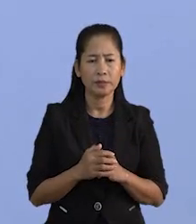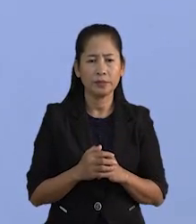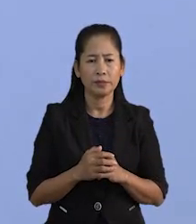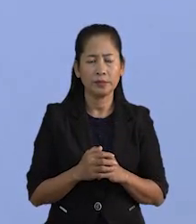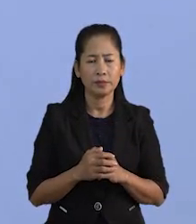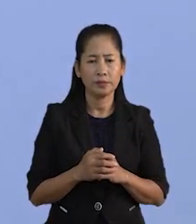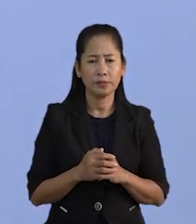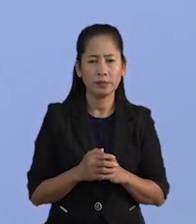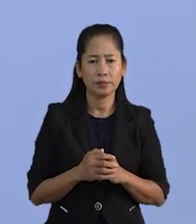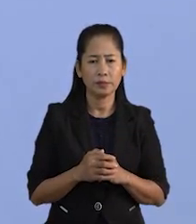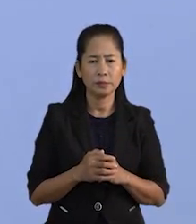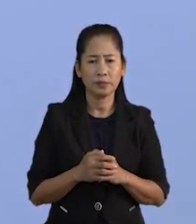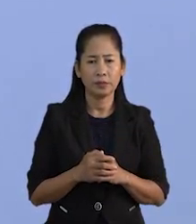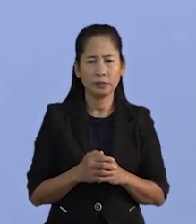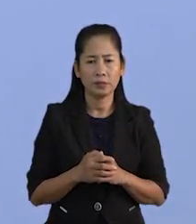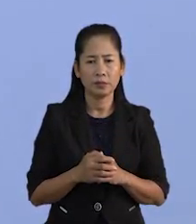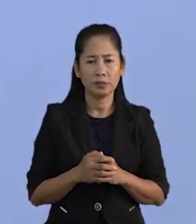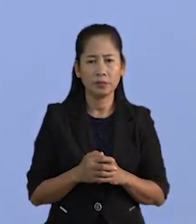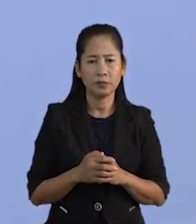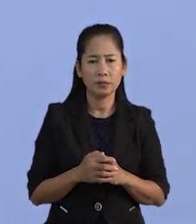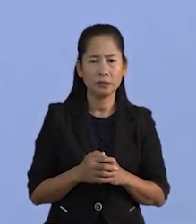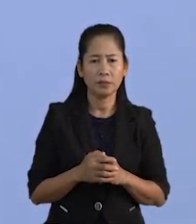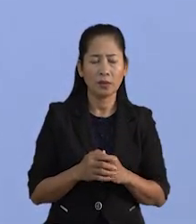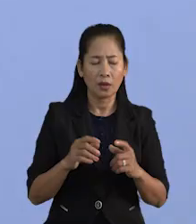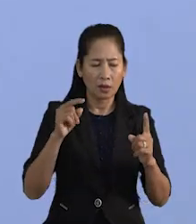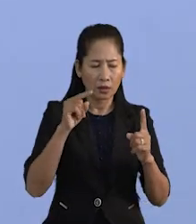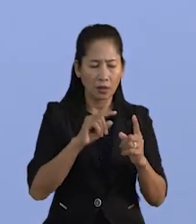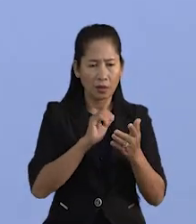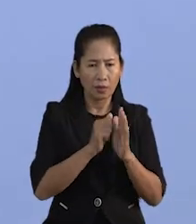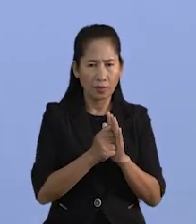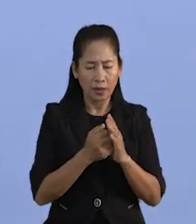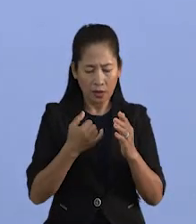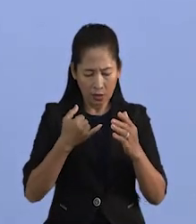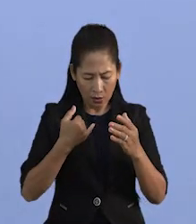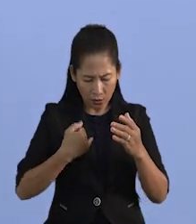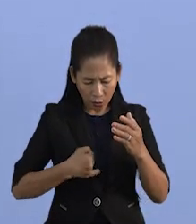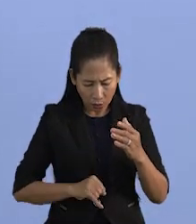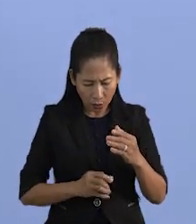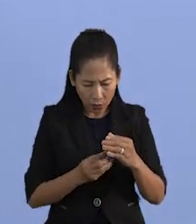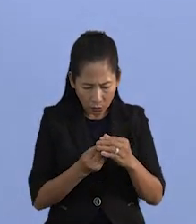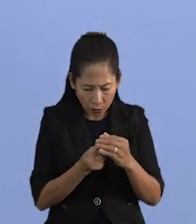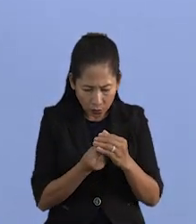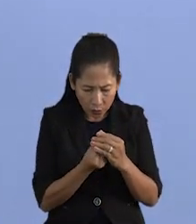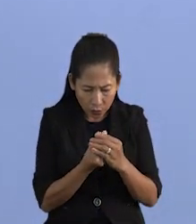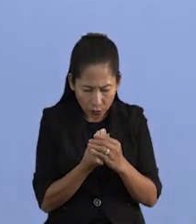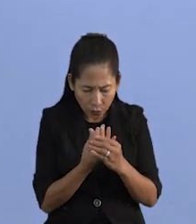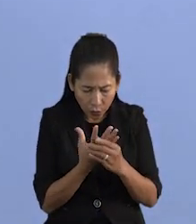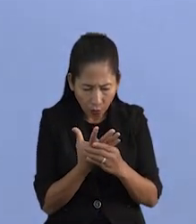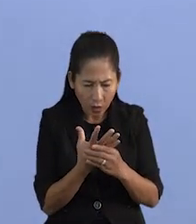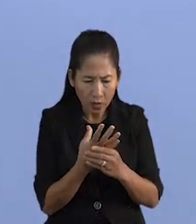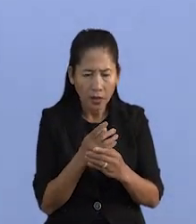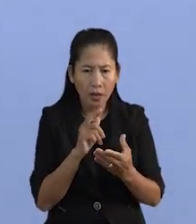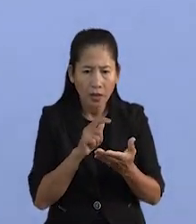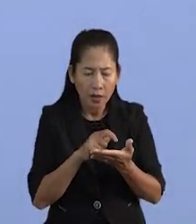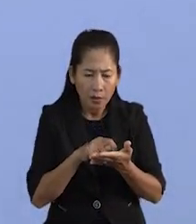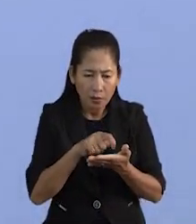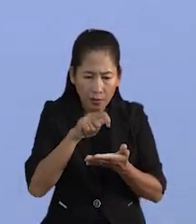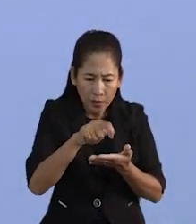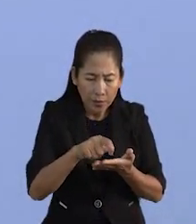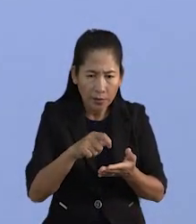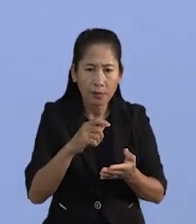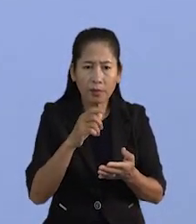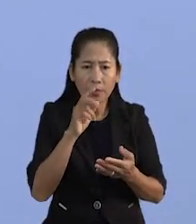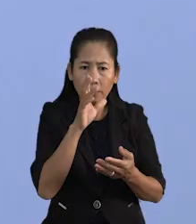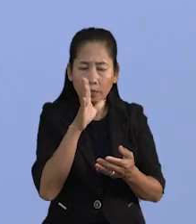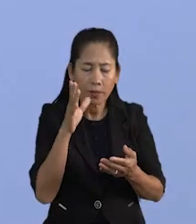ផែជាមិនអាចទេណានេះអញ្ចឹងដល់ពេលកូនញាស់មេមាន់នាំកូនចុះមកដី